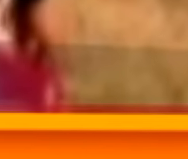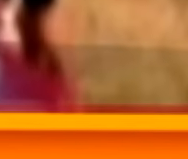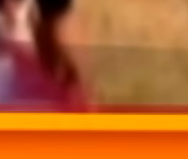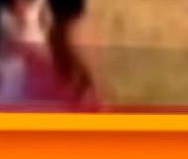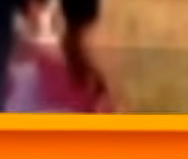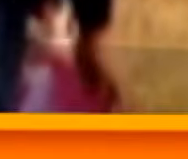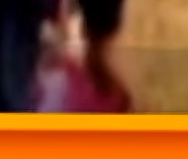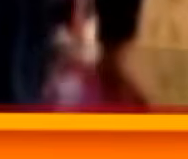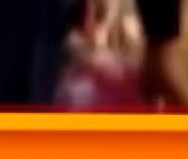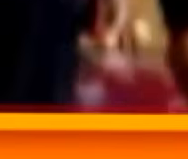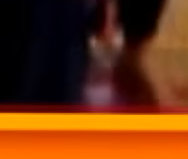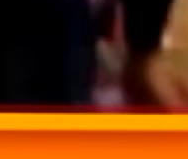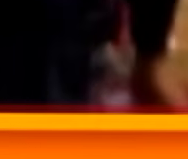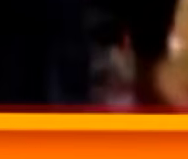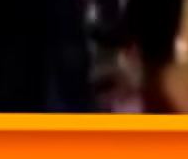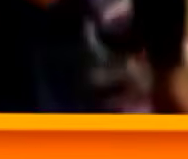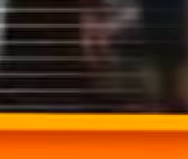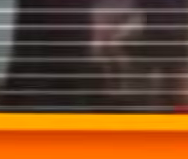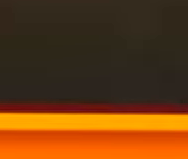kotse.